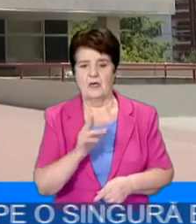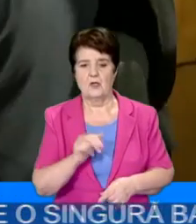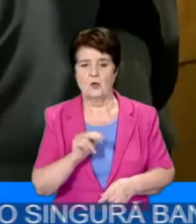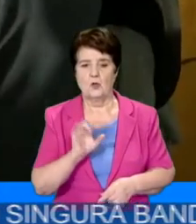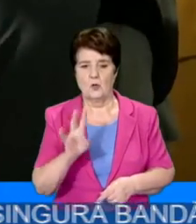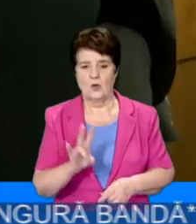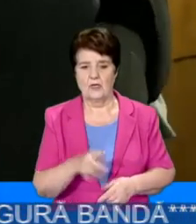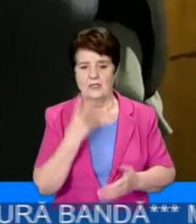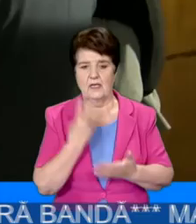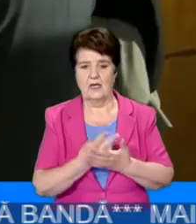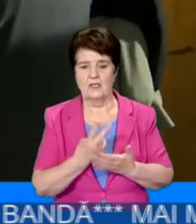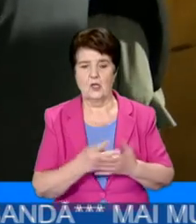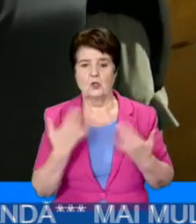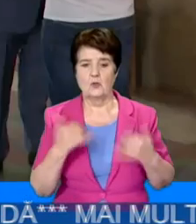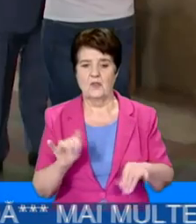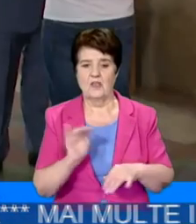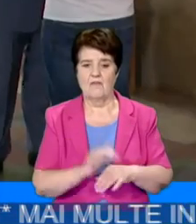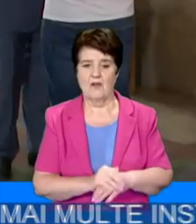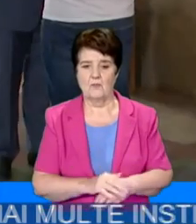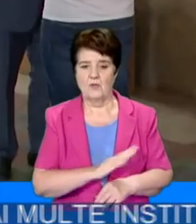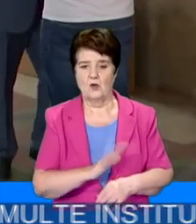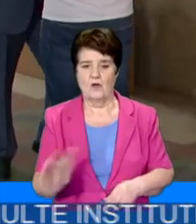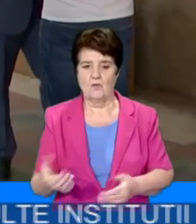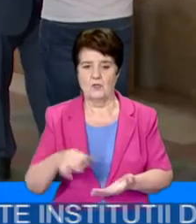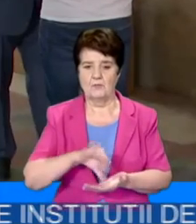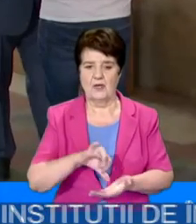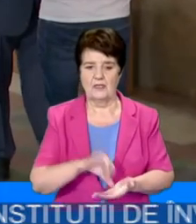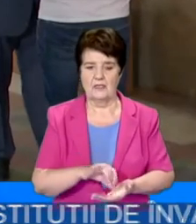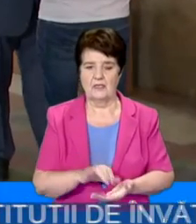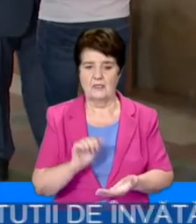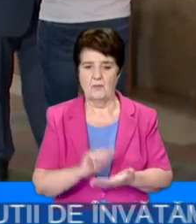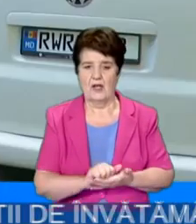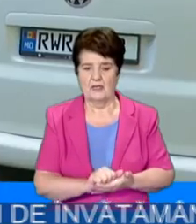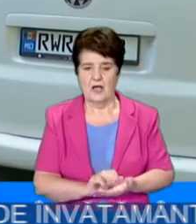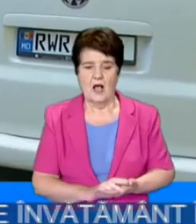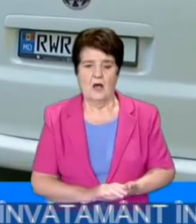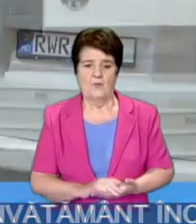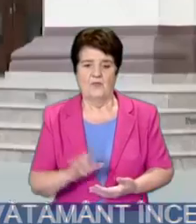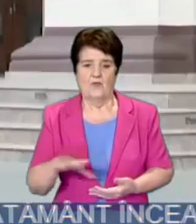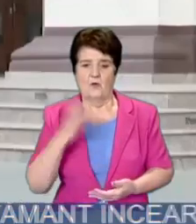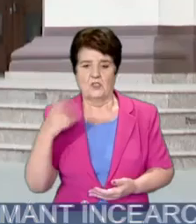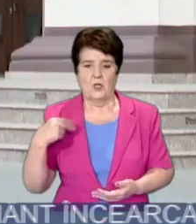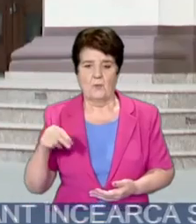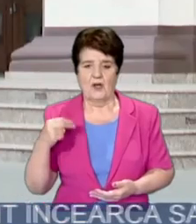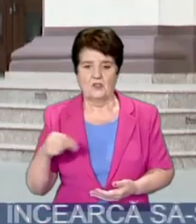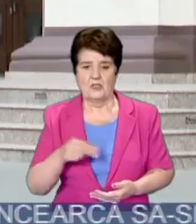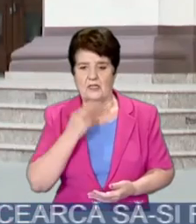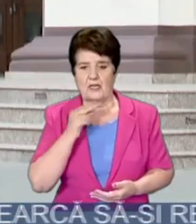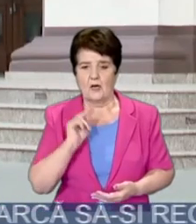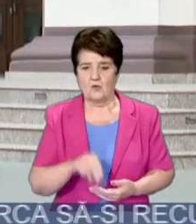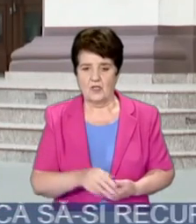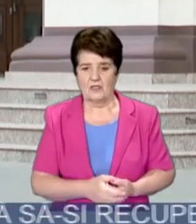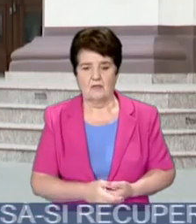arătat surprins de faptul că nu a fost prezentă presa. Amintim că fostul președinte este acuzat